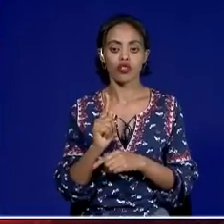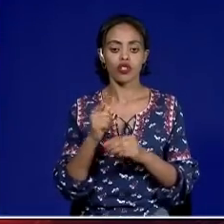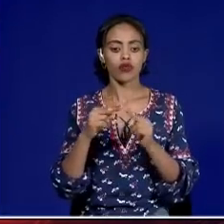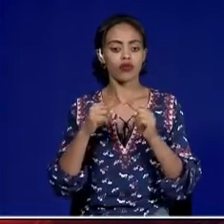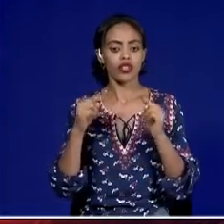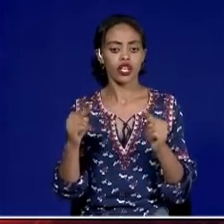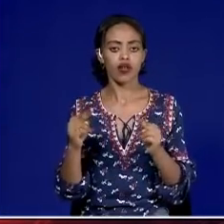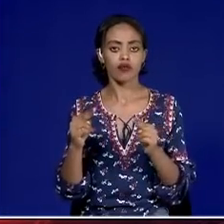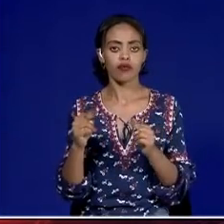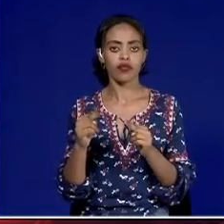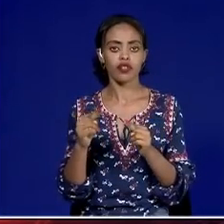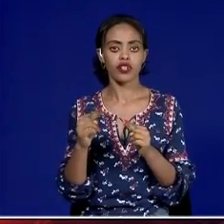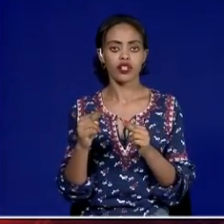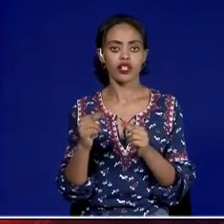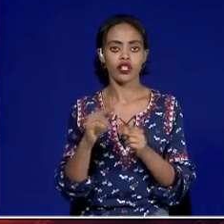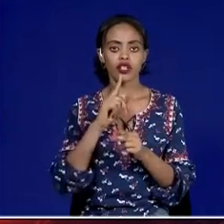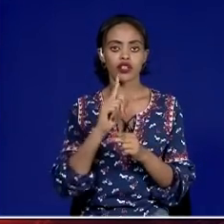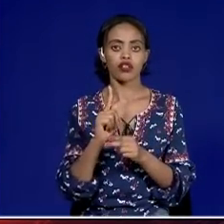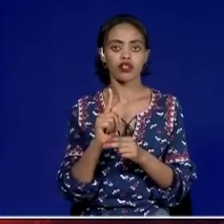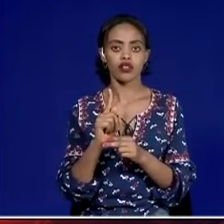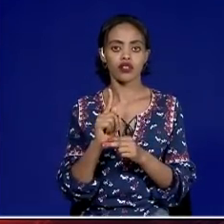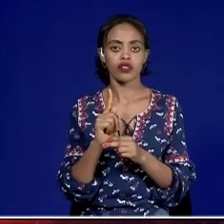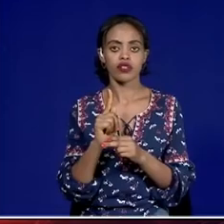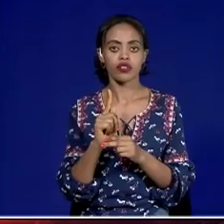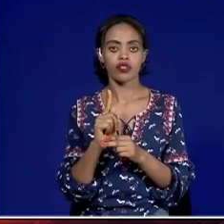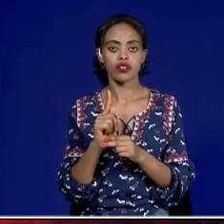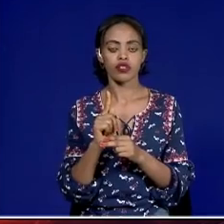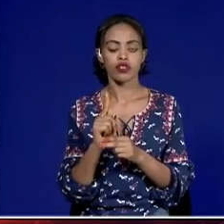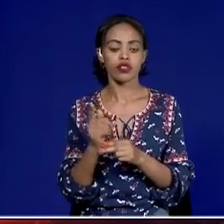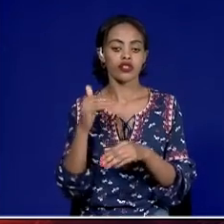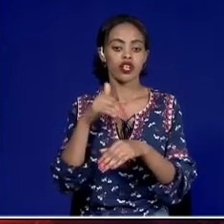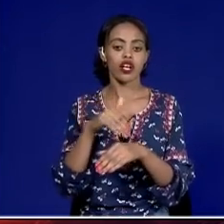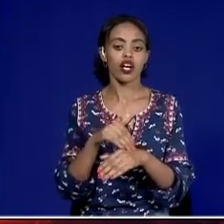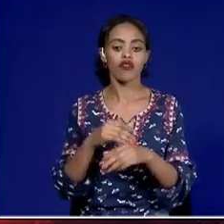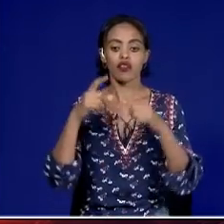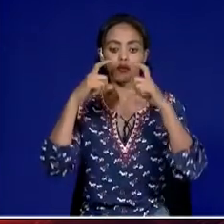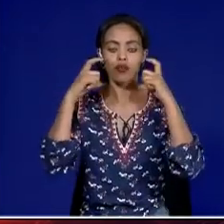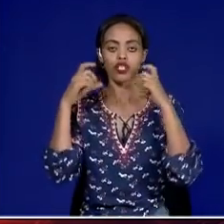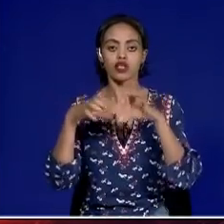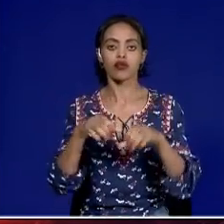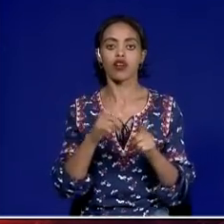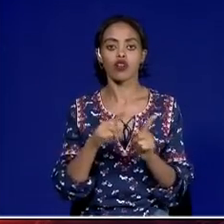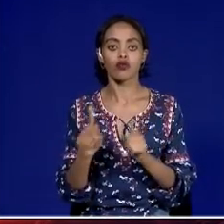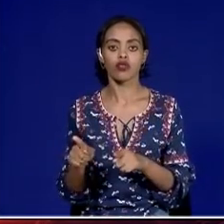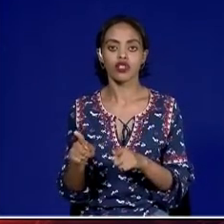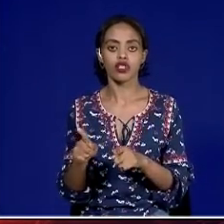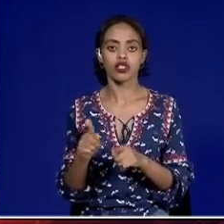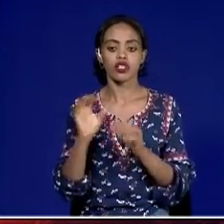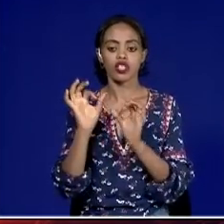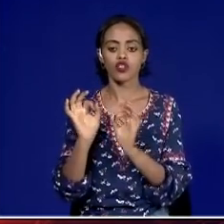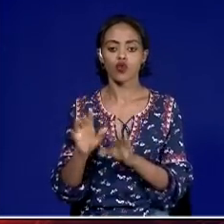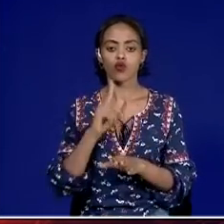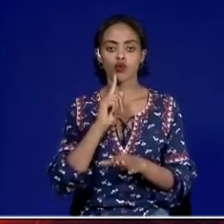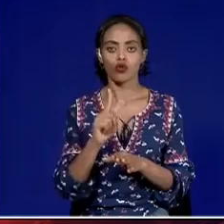በቃ ሰብ ምርሓቕ ለ ተርሓቕልካ ይርሓቂ ኣብቲ ማስክ ምጋርና ማስ ዳርጋ ዘይብሉ እዩ።